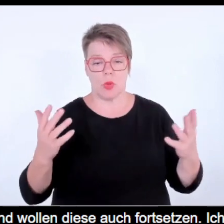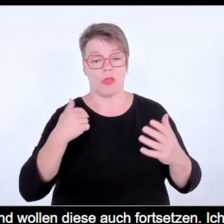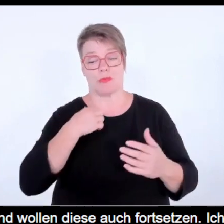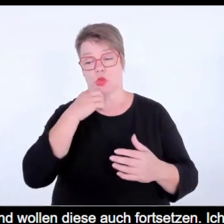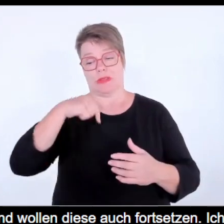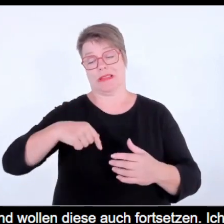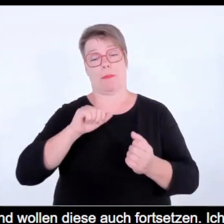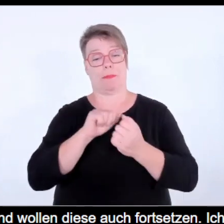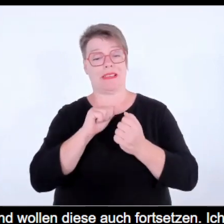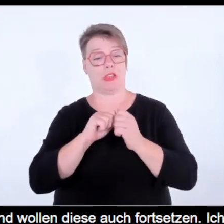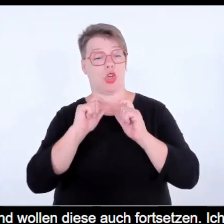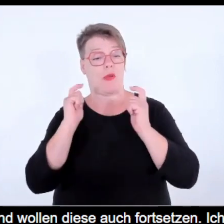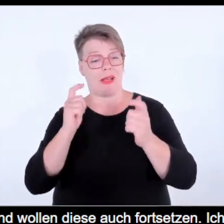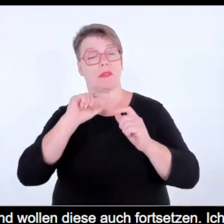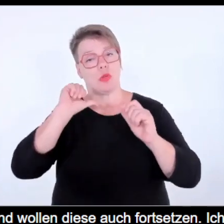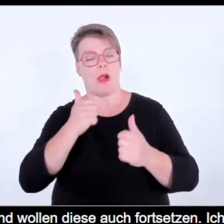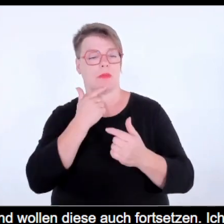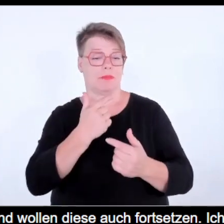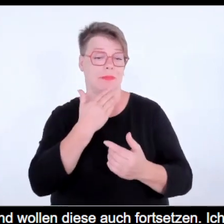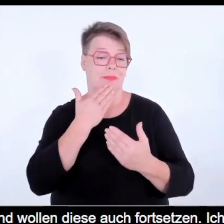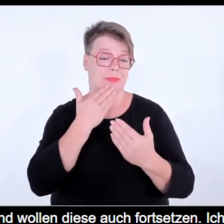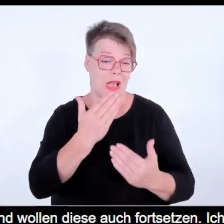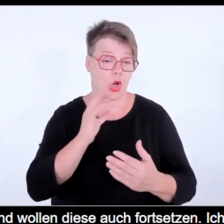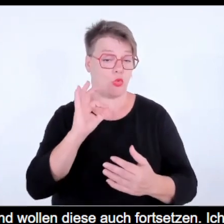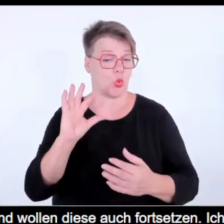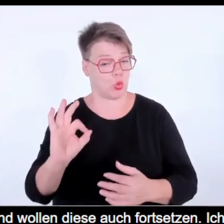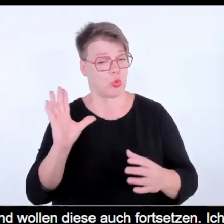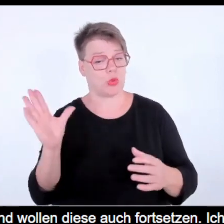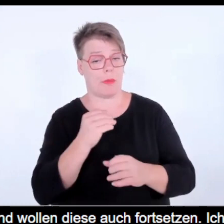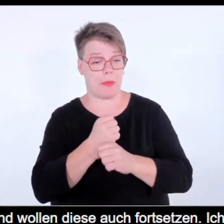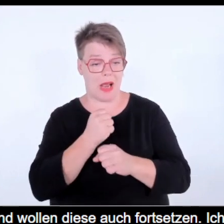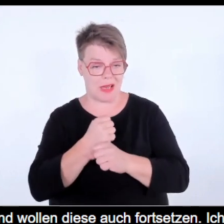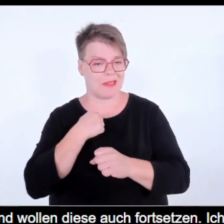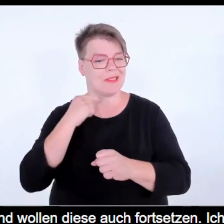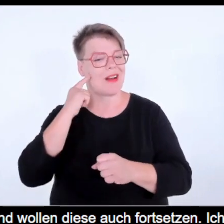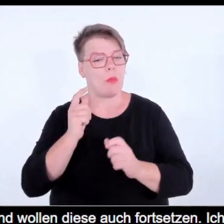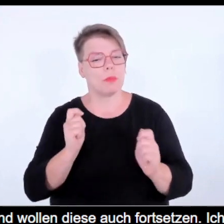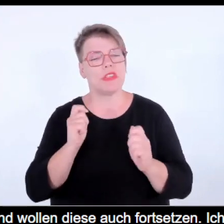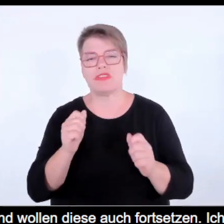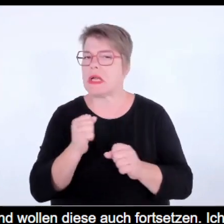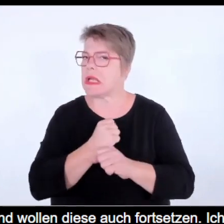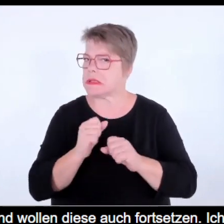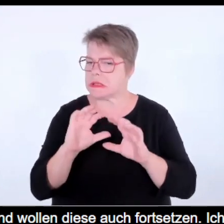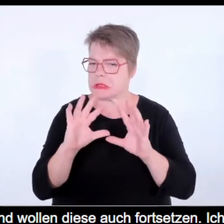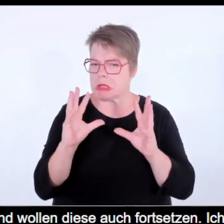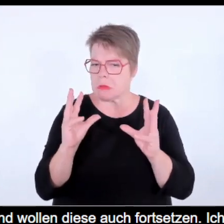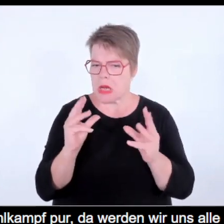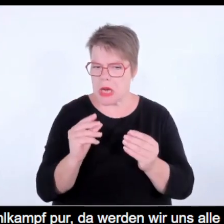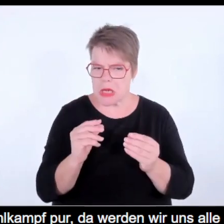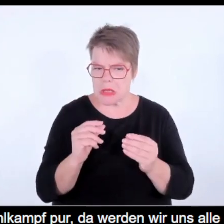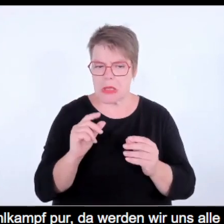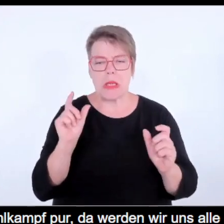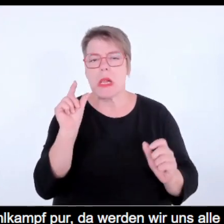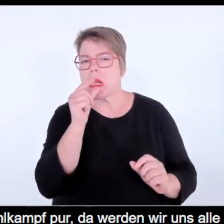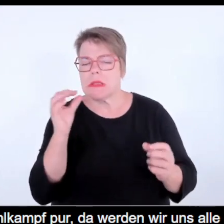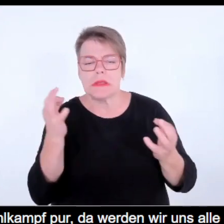auch abgegolten. Aber ganz im Ernst, vielen Dank für die gute Zusammenarbeit. Und wir wollen, jedenfalls ist das meine Vorstellung, diese Zusammenarbeit in gleicher